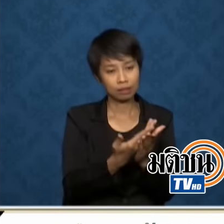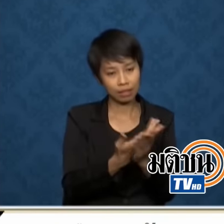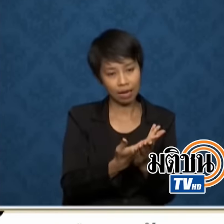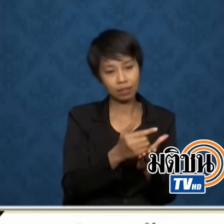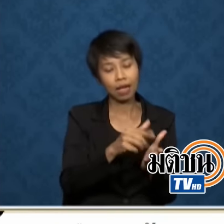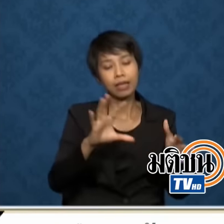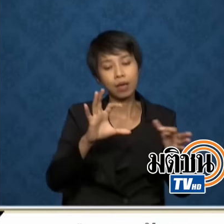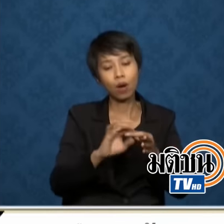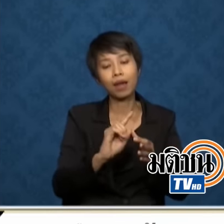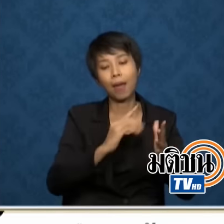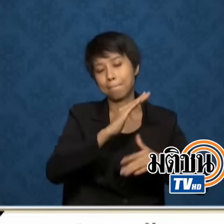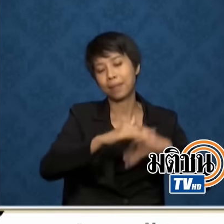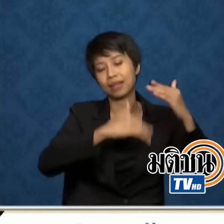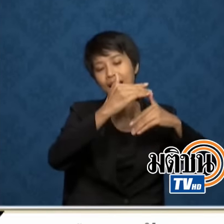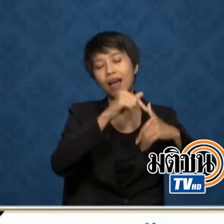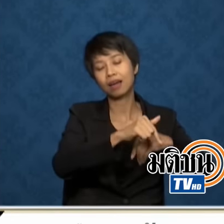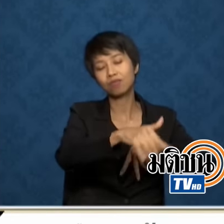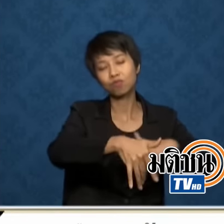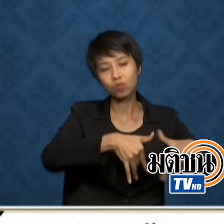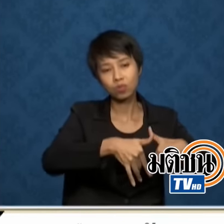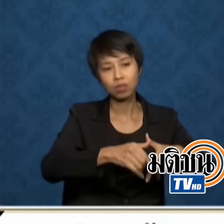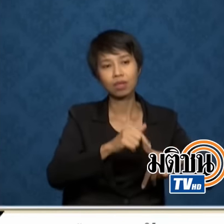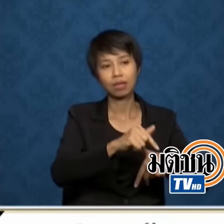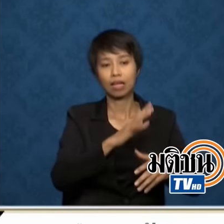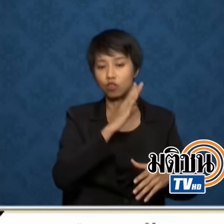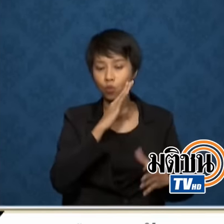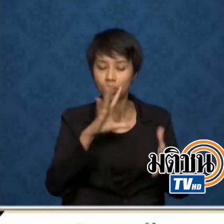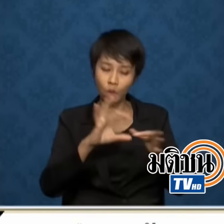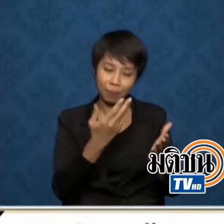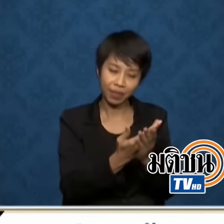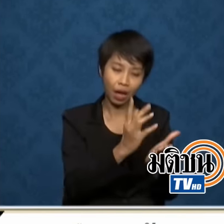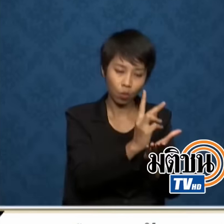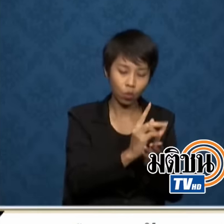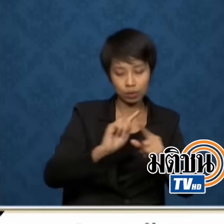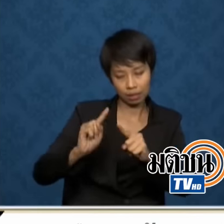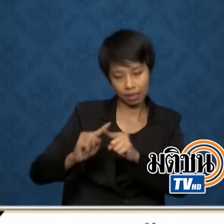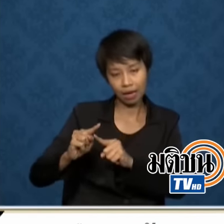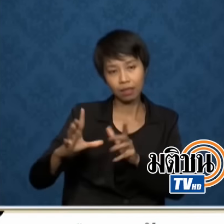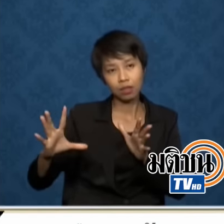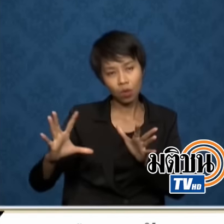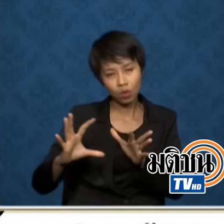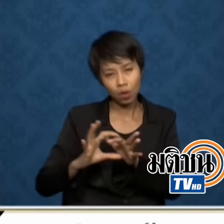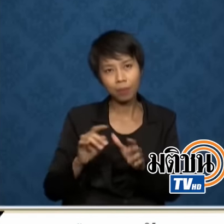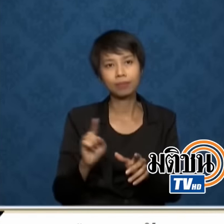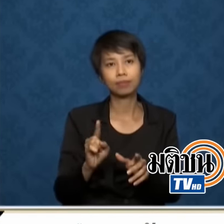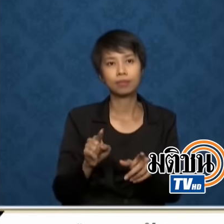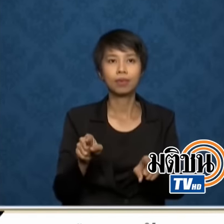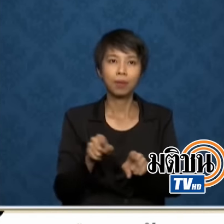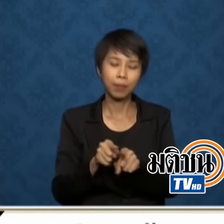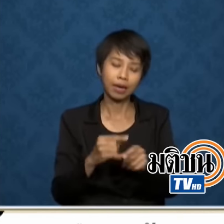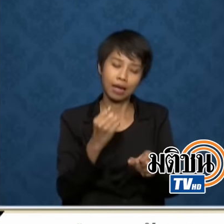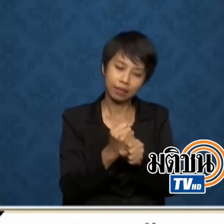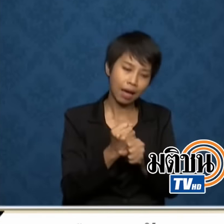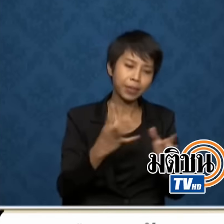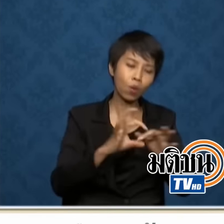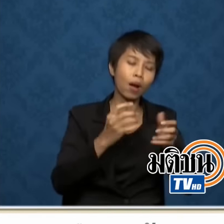งินเพื่อการพัฒนาชนบทนะคะธุรกรรมอะไรต่างๆนี่ก็ต้องเป็นไปเพื่อที่จะทําให้เกิดการสร้างผลผลิตล